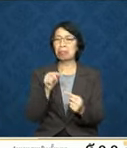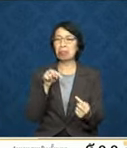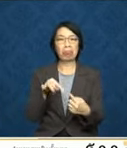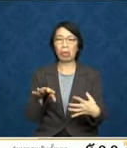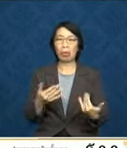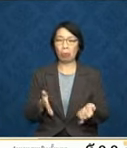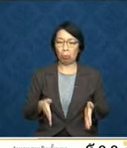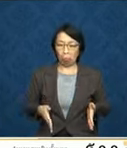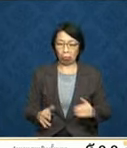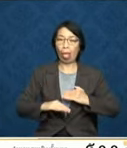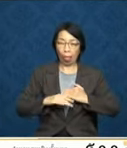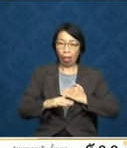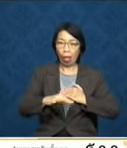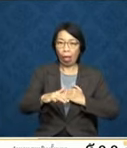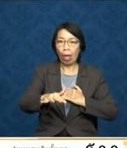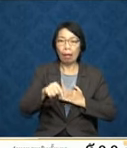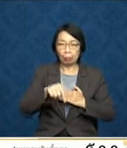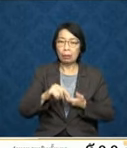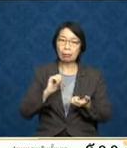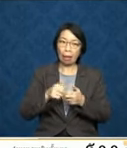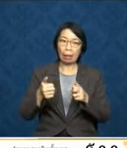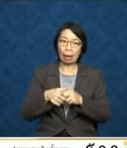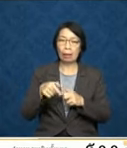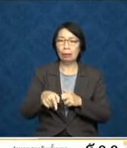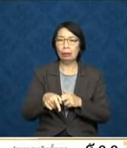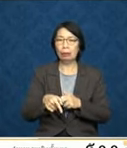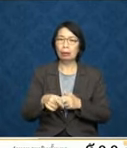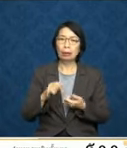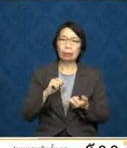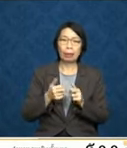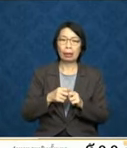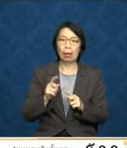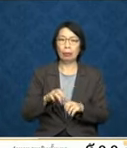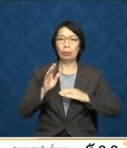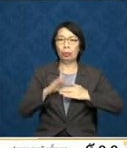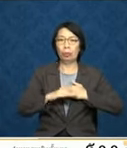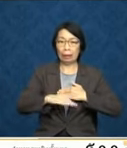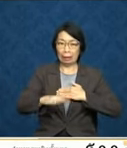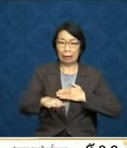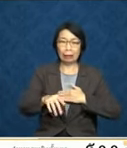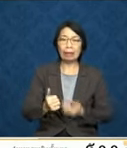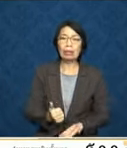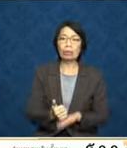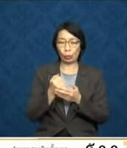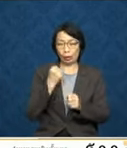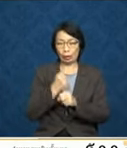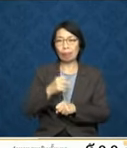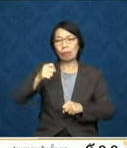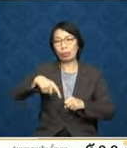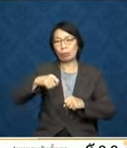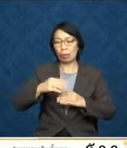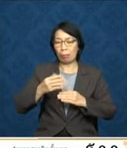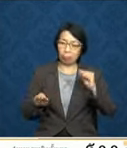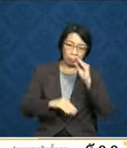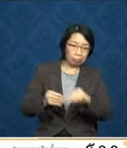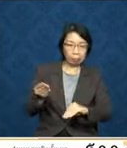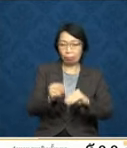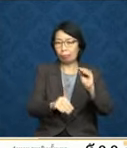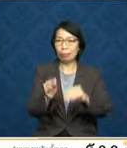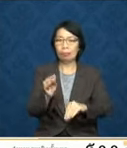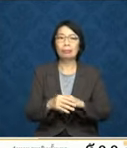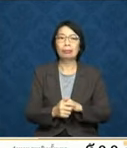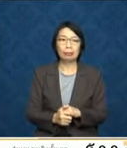ระเส้นทางถนนสายนี้เกิดจากฝีมือของเด็กๆในศูนย์บ้านโชคดีช่วยกันทำเป็นคอนกรีตผส